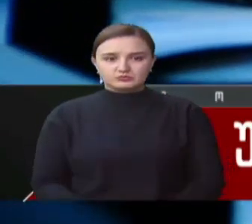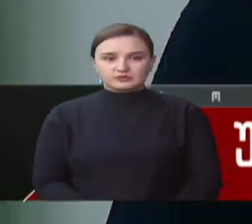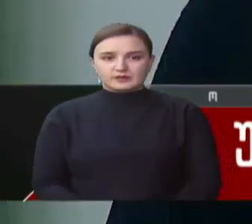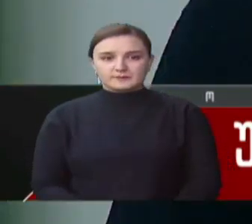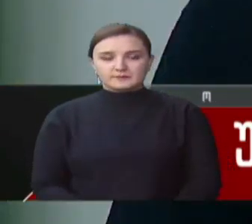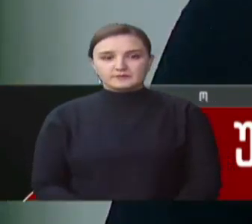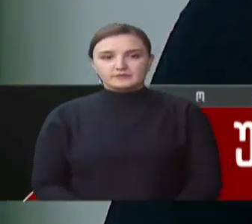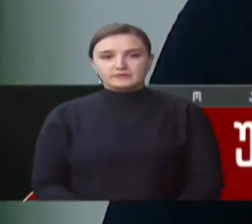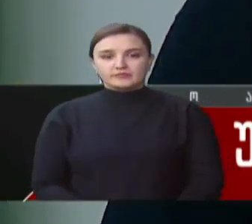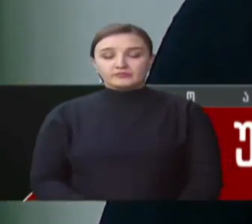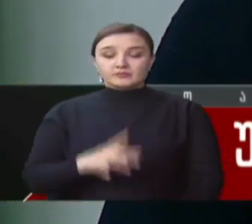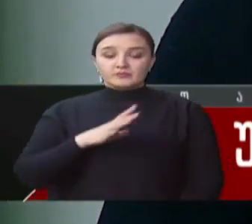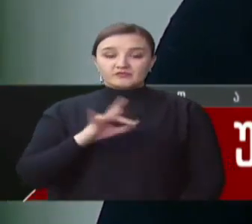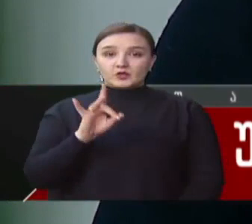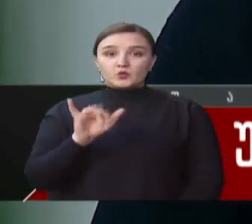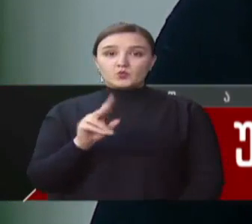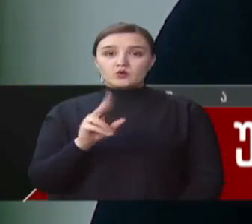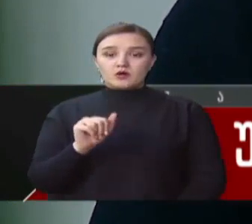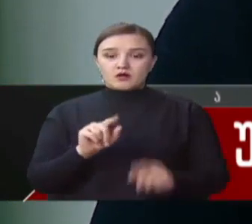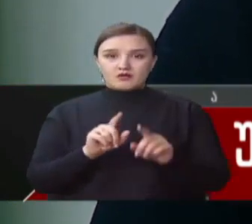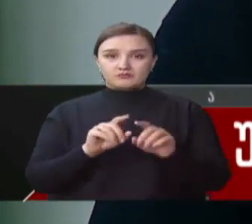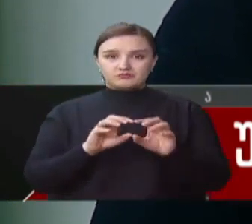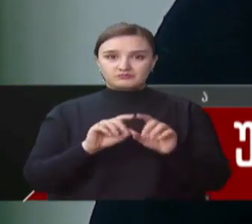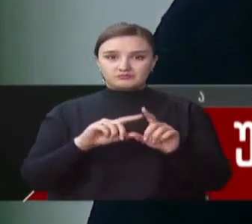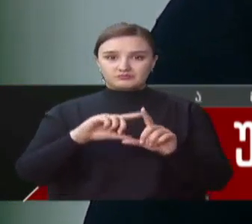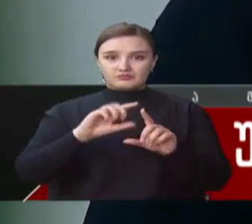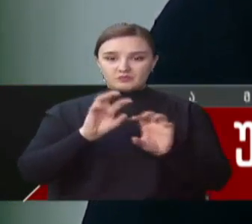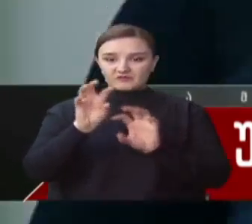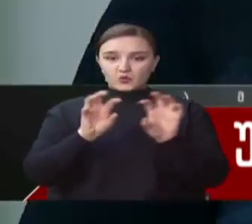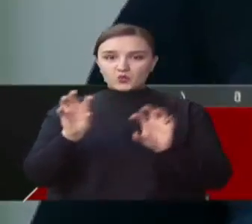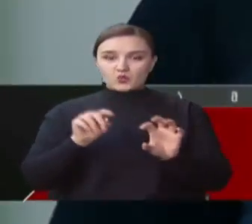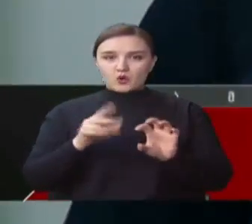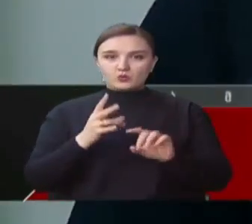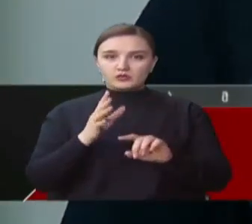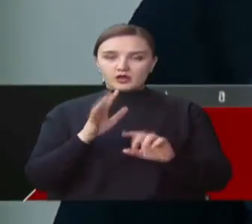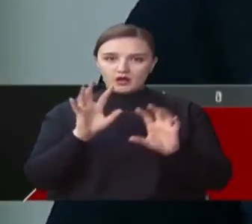کشیک من ماشینات موفق خواهد شد. گانا خلی بولی که خوب سلطه چرت خ.